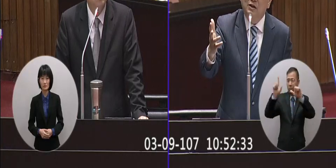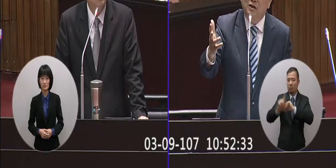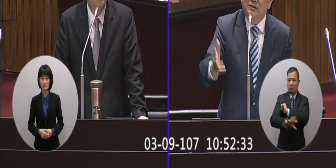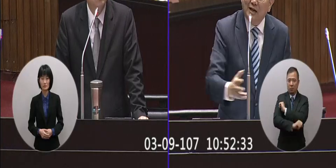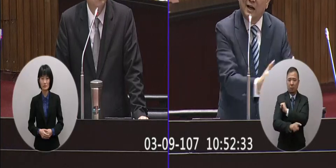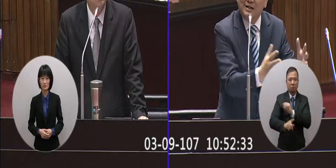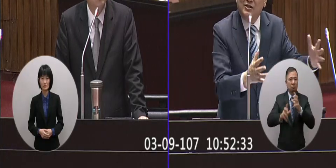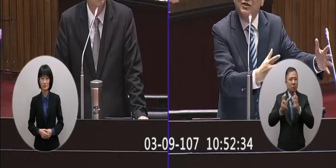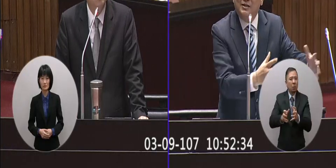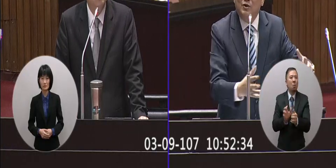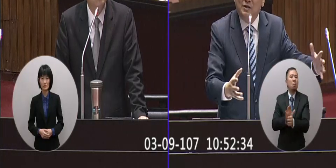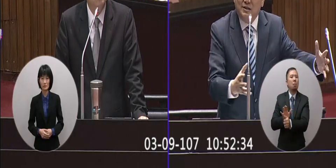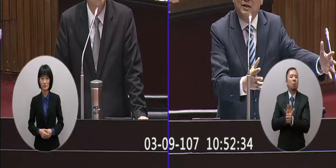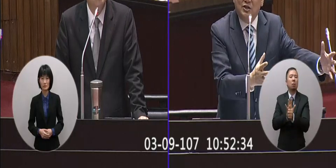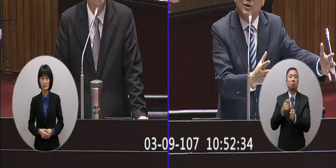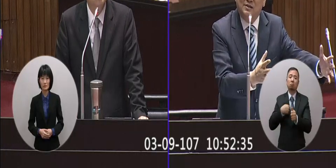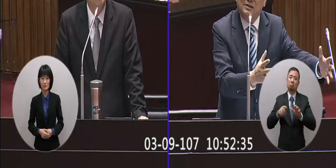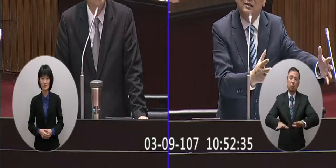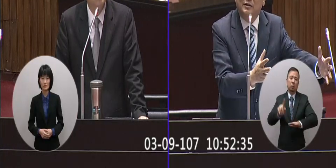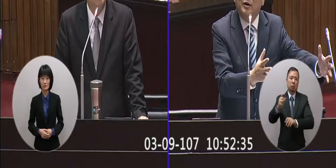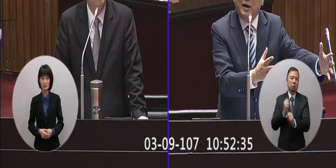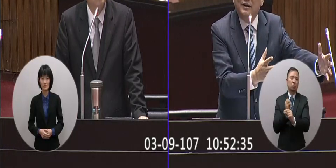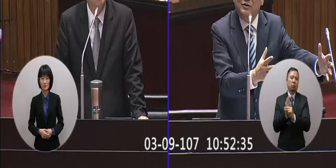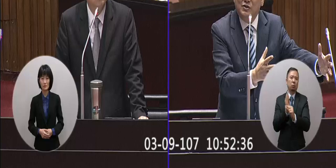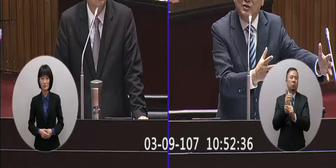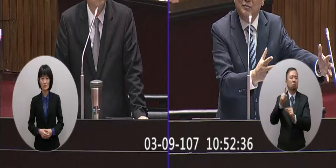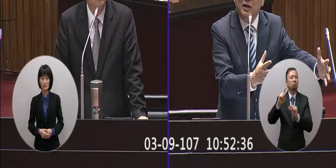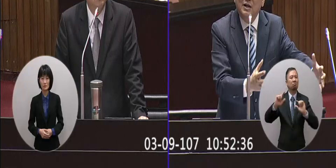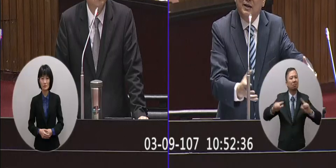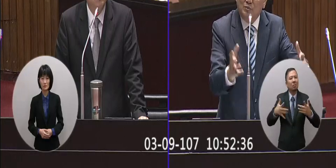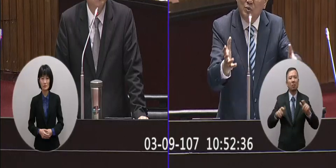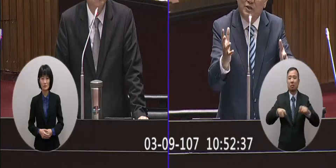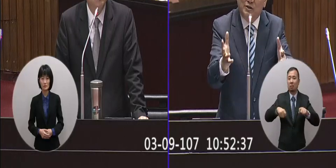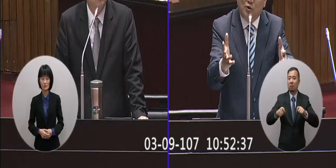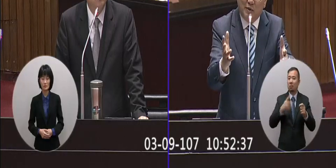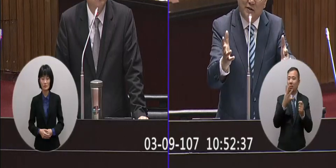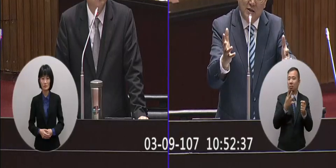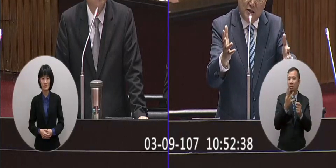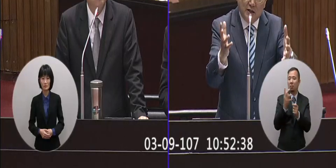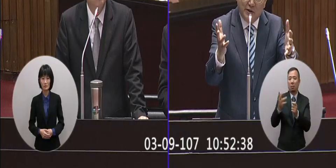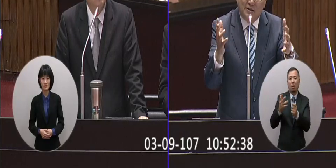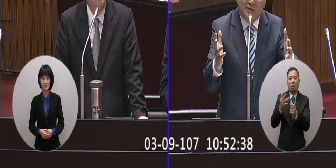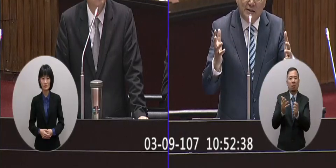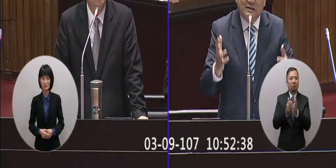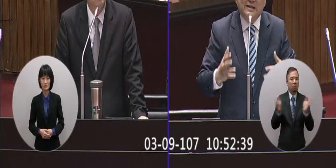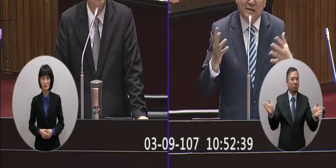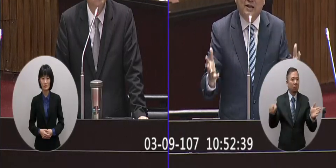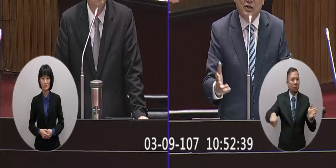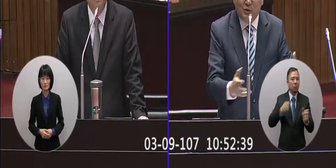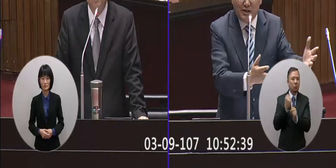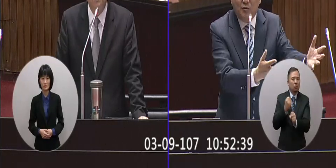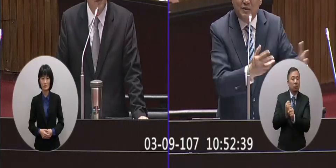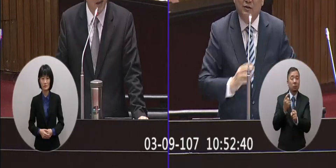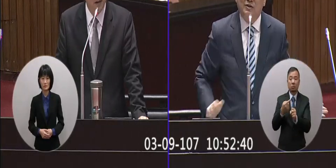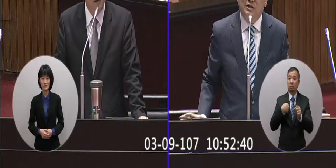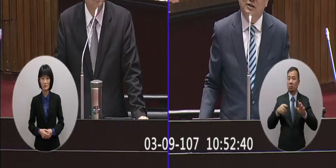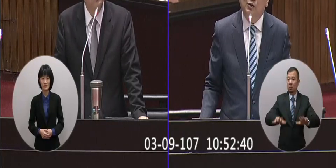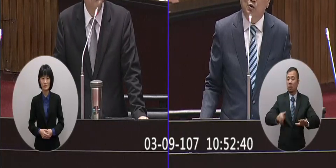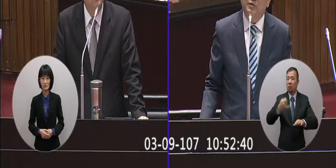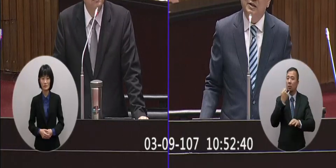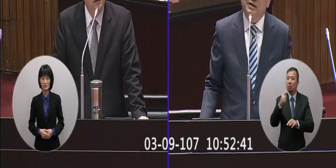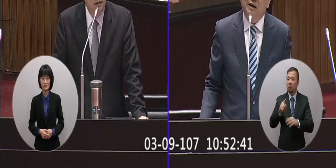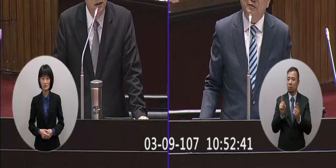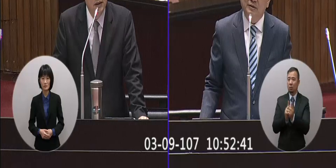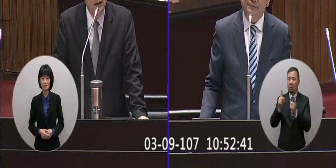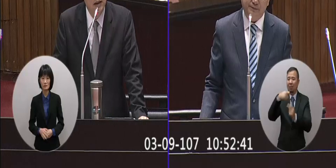助的。好，当然还在进行当中，因为整个计划是4年到8年的时间嘛。那目前手边，你可不可以也借这个机会向我们台东乡